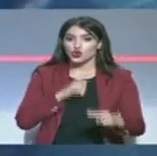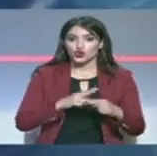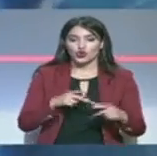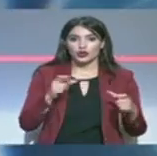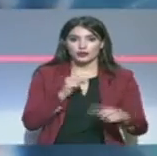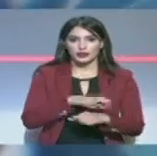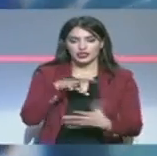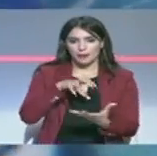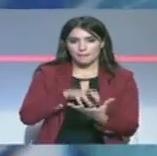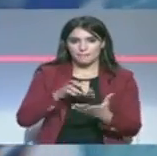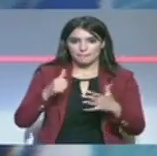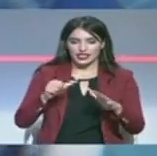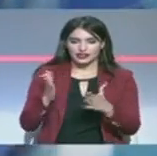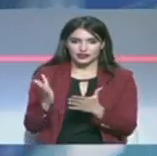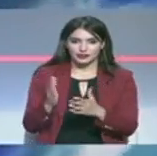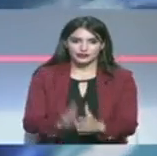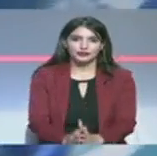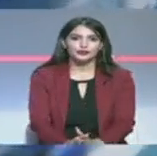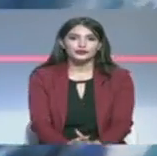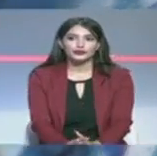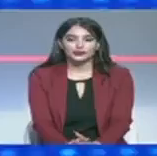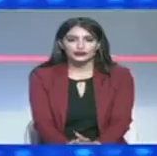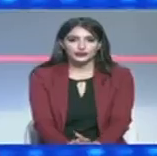الأولمبي بالمنزه.